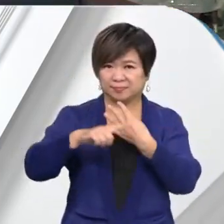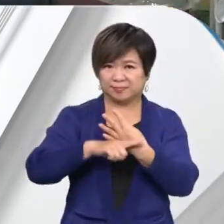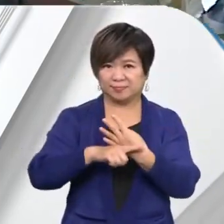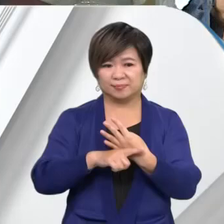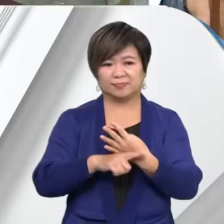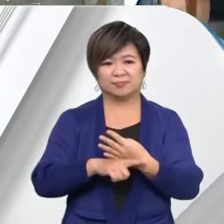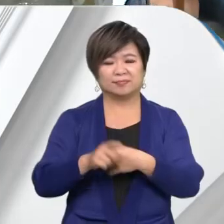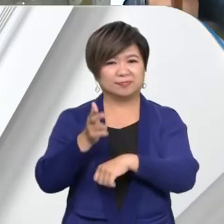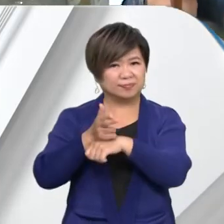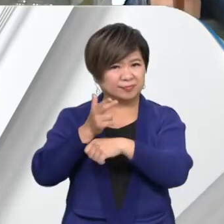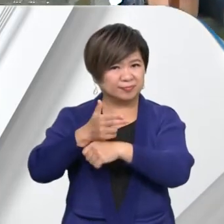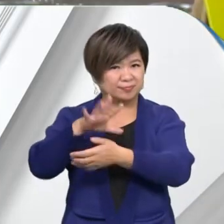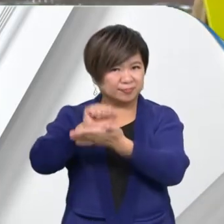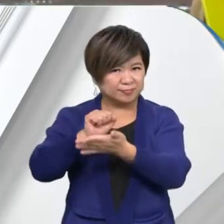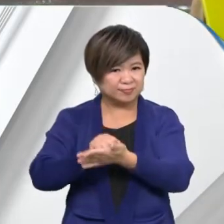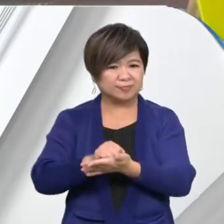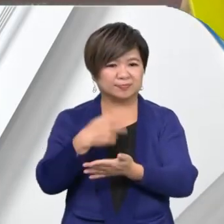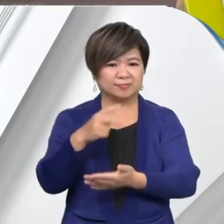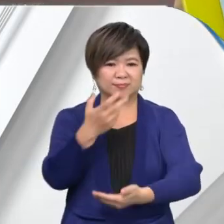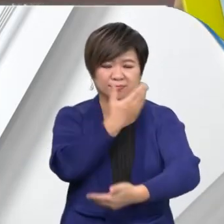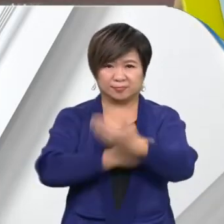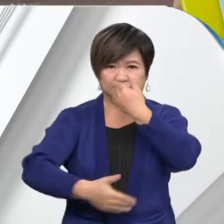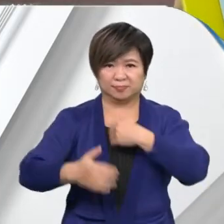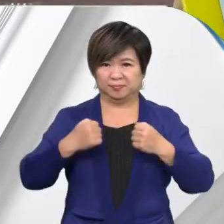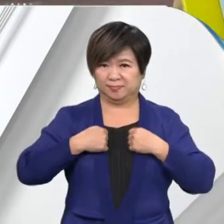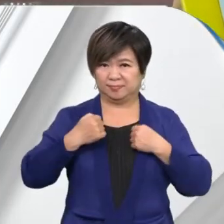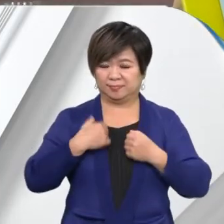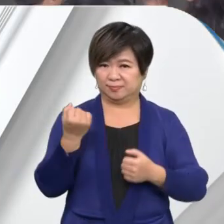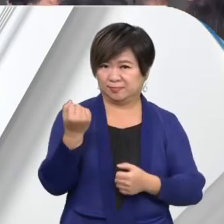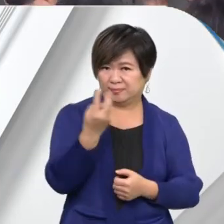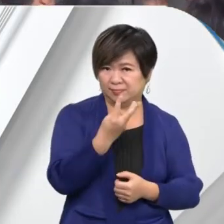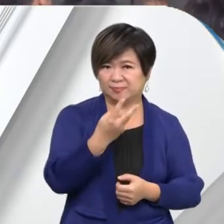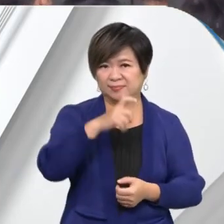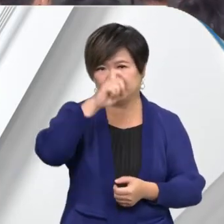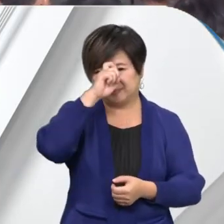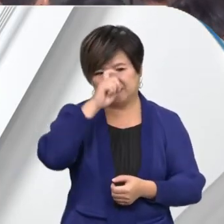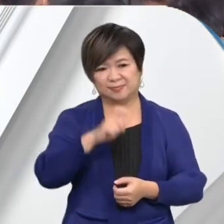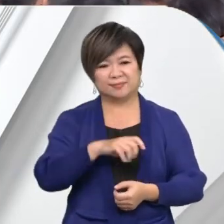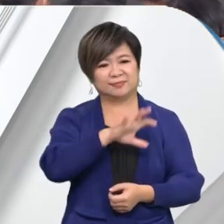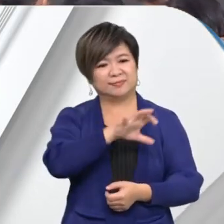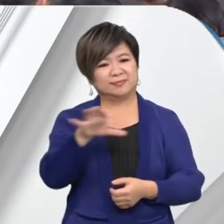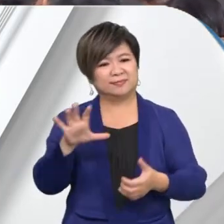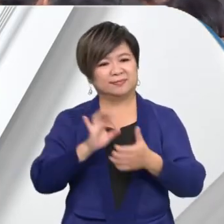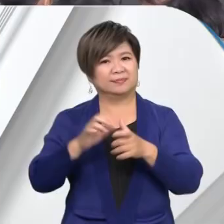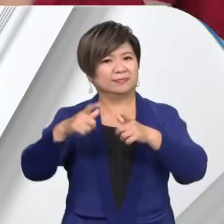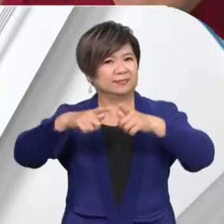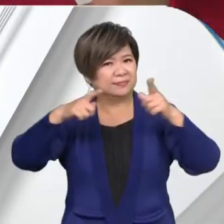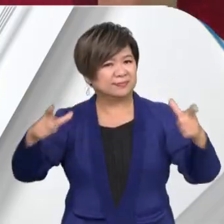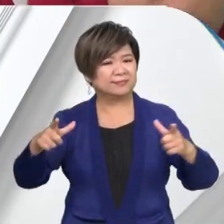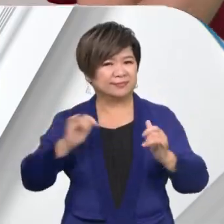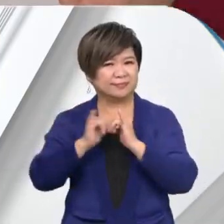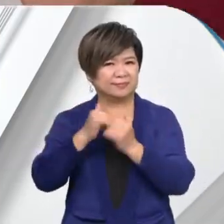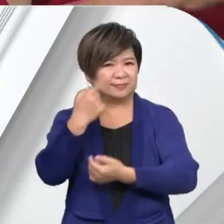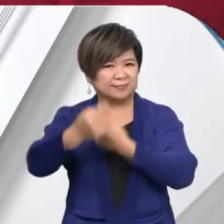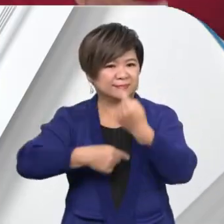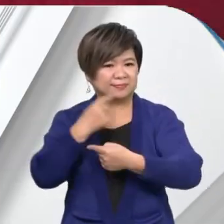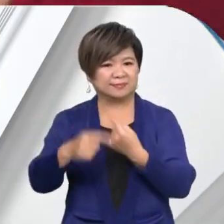影像记录同沙琪剧场排演一道方案，希望在扩大民间参与的同时，满足着